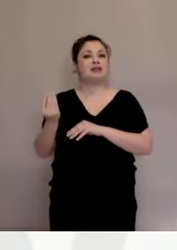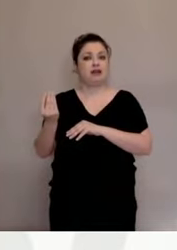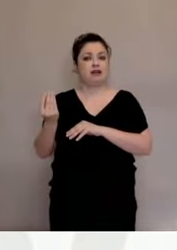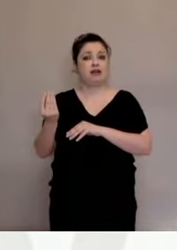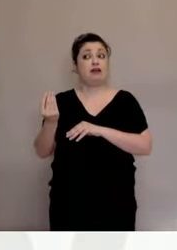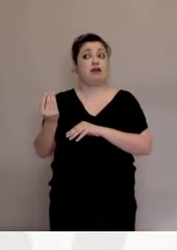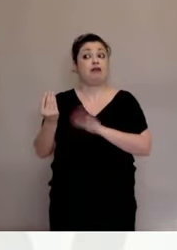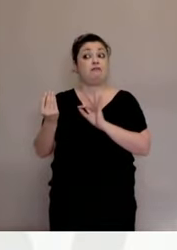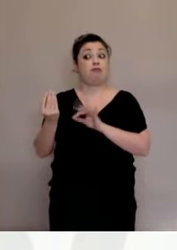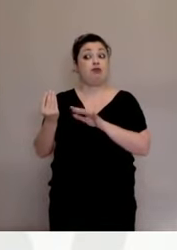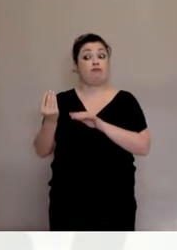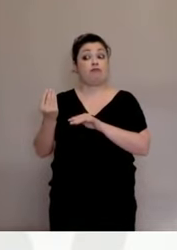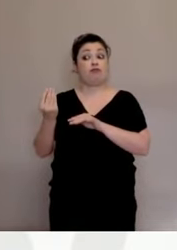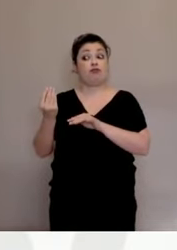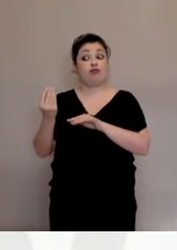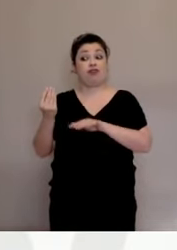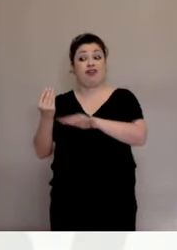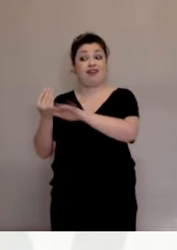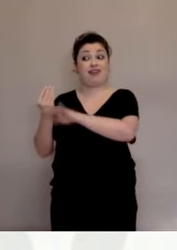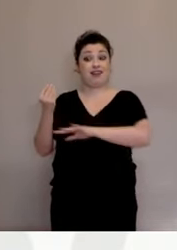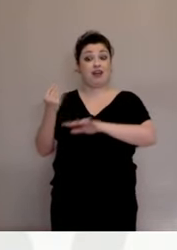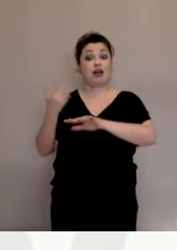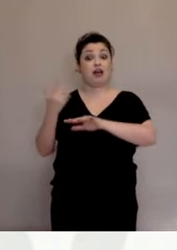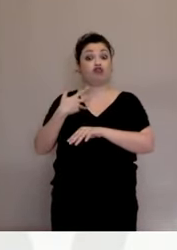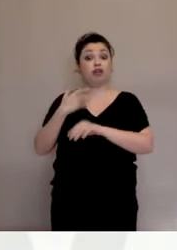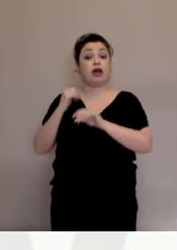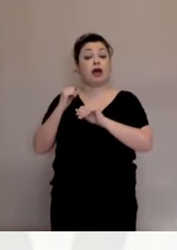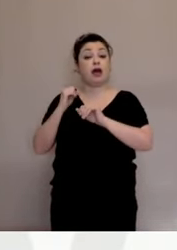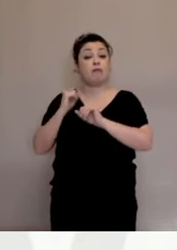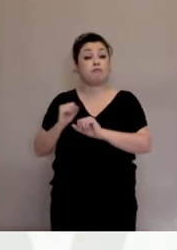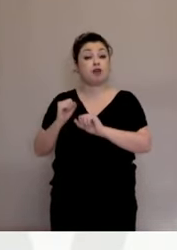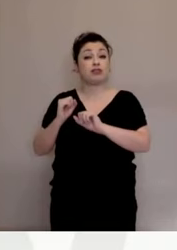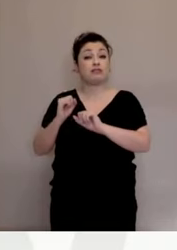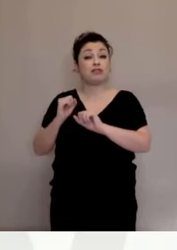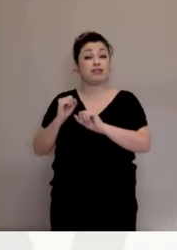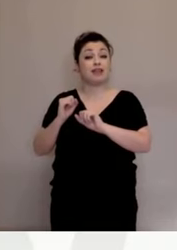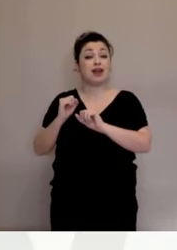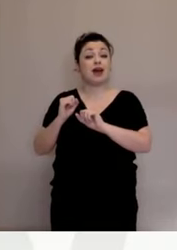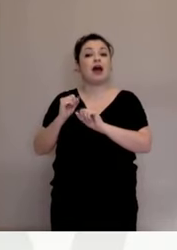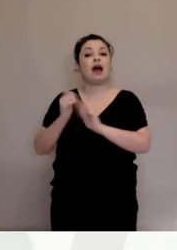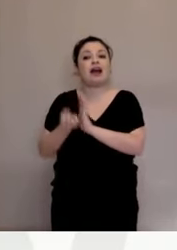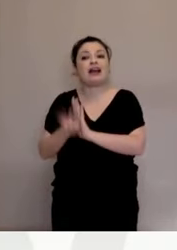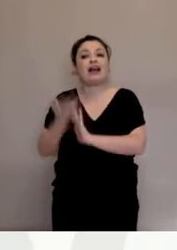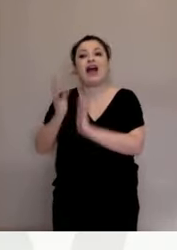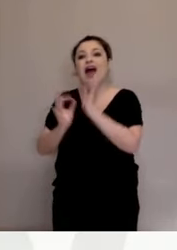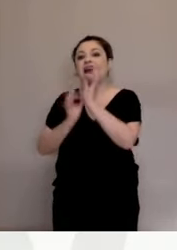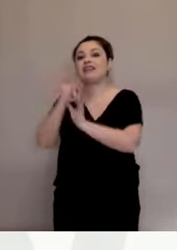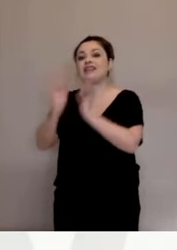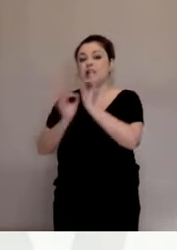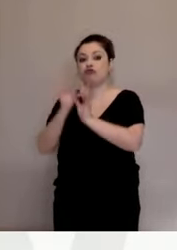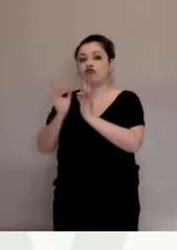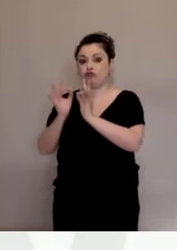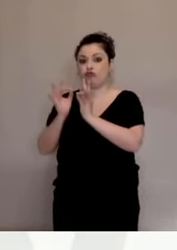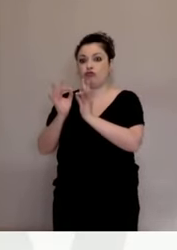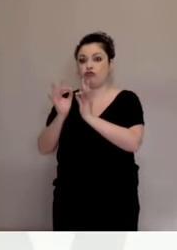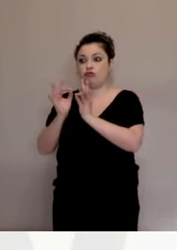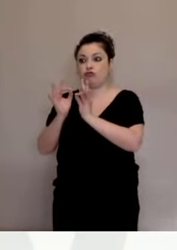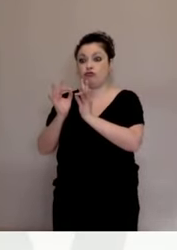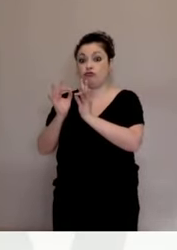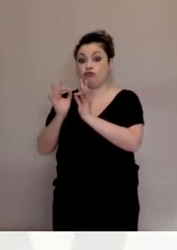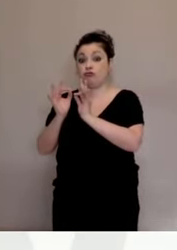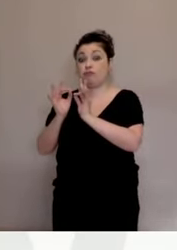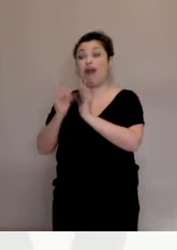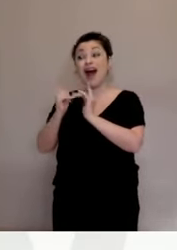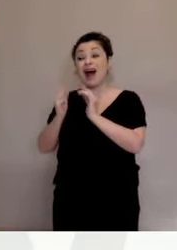si apre la possibilità di fare senso, ma questa possibilità non ha di